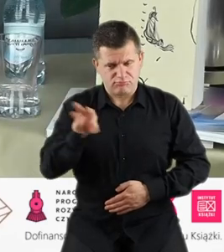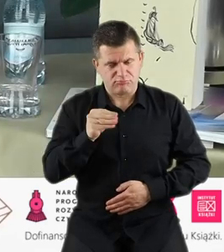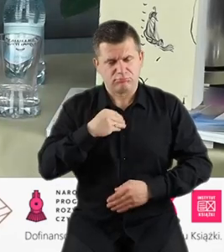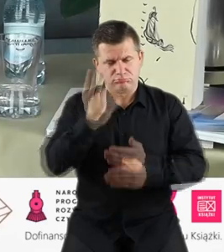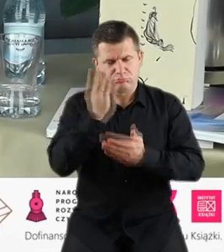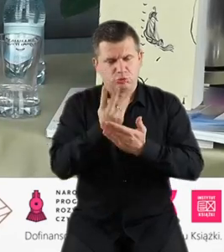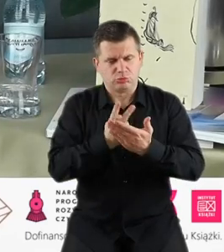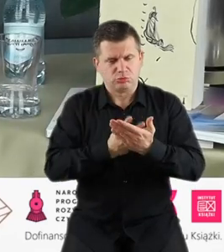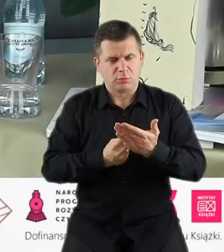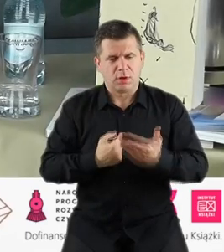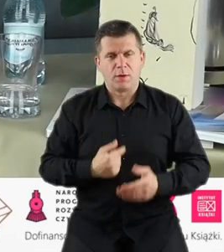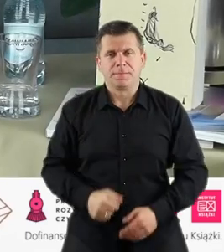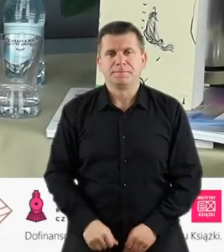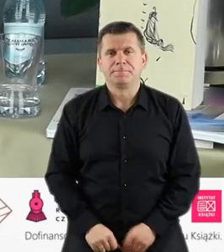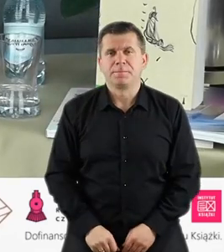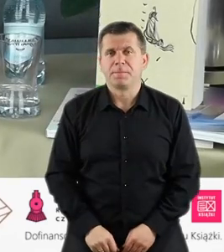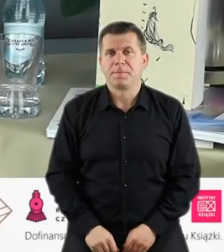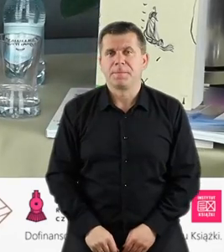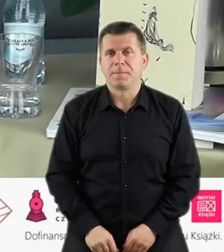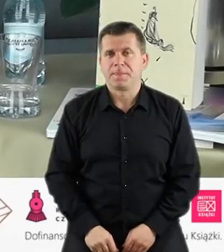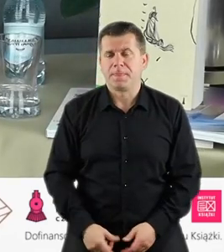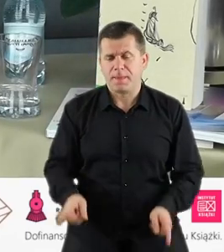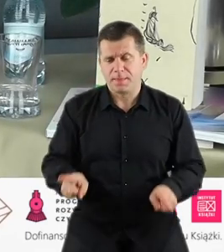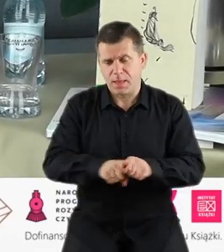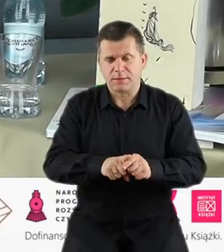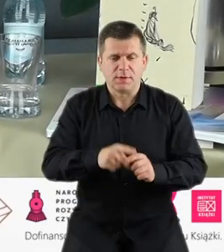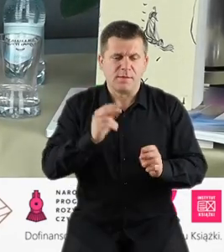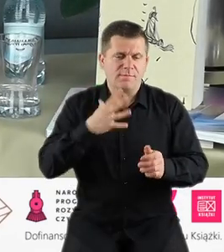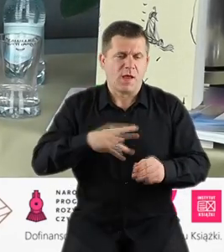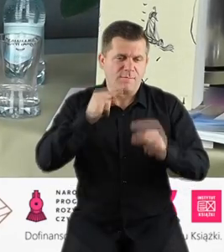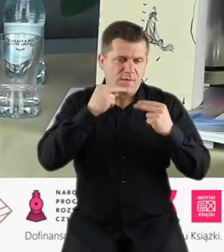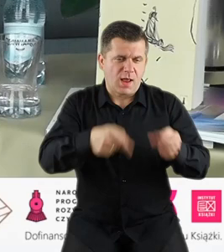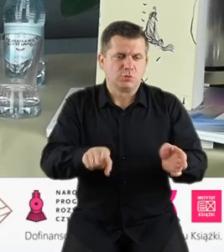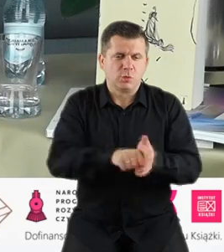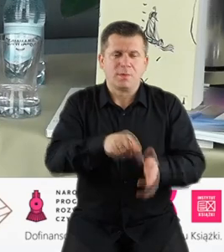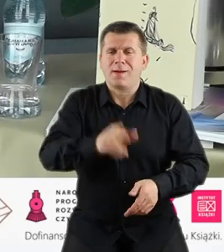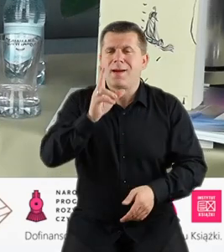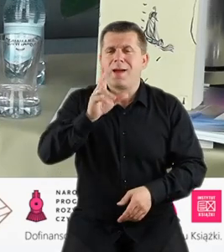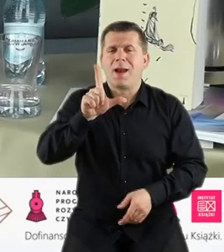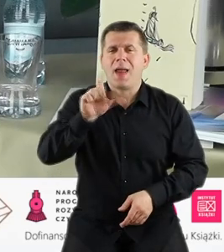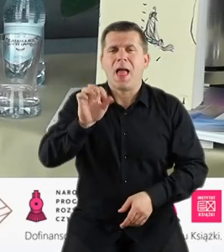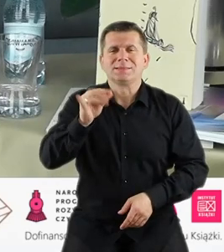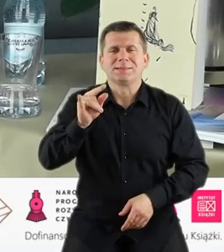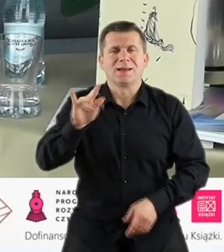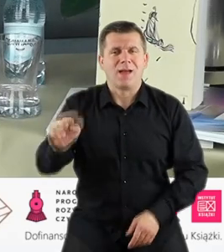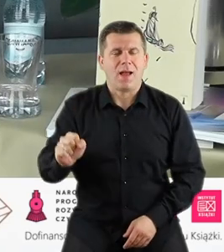lektury. Ale warto też wracać do klasyki. Jak najbardziej polecam i